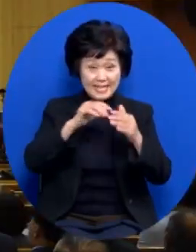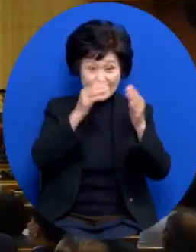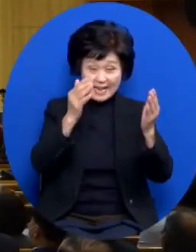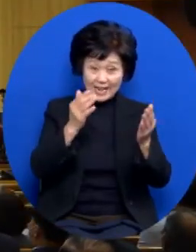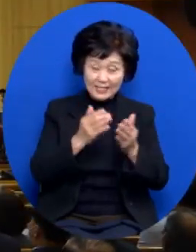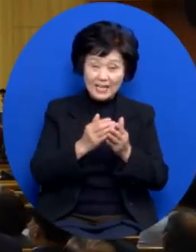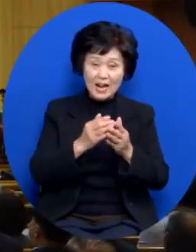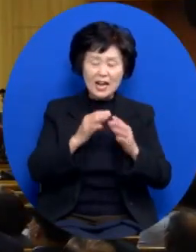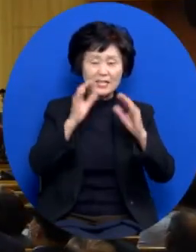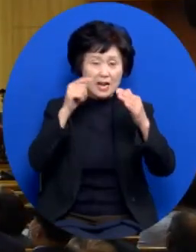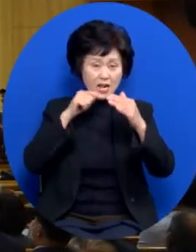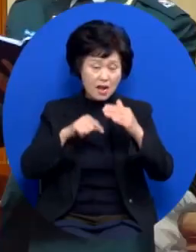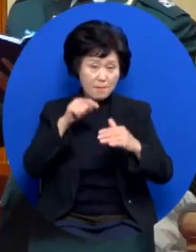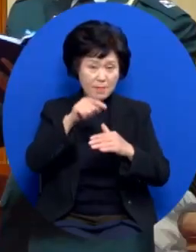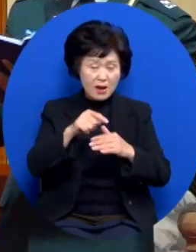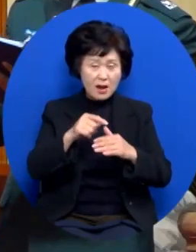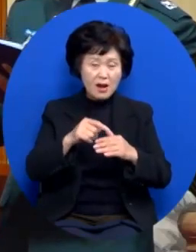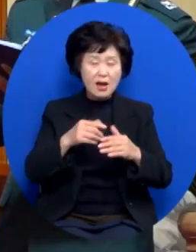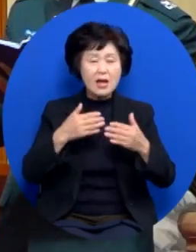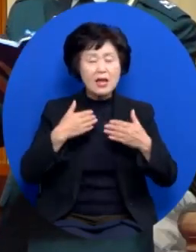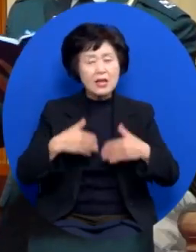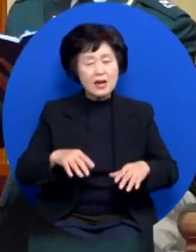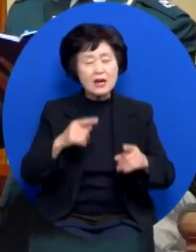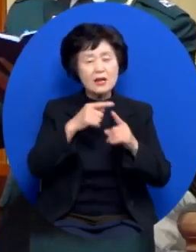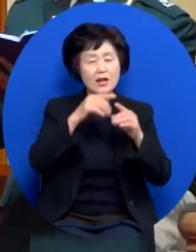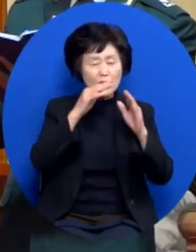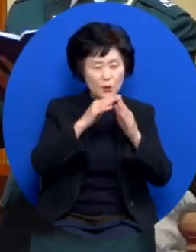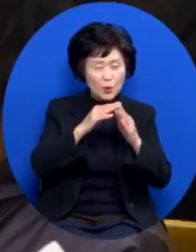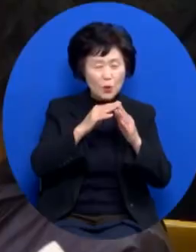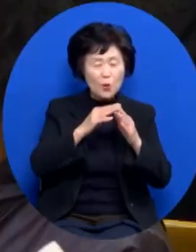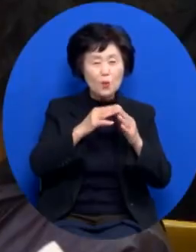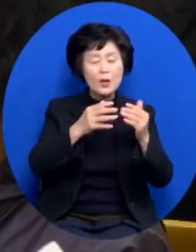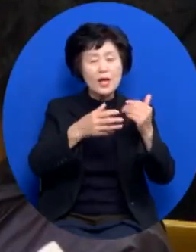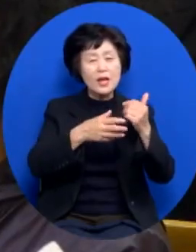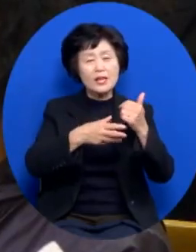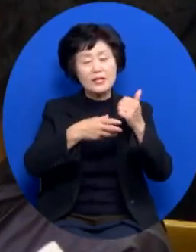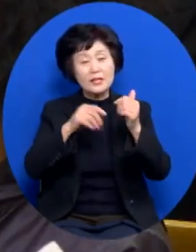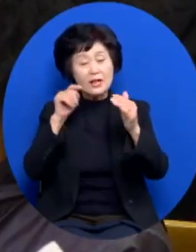미자립교회와 목회자 지망생 후원 등 다양한 선교활동도 펼치고 있습니다.